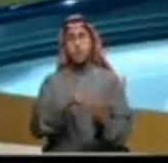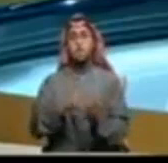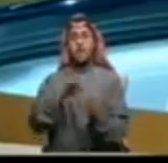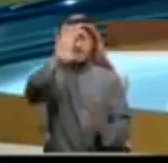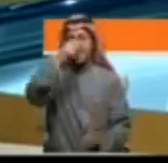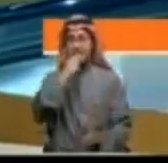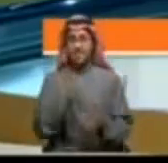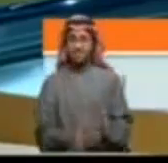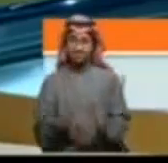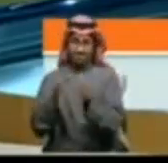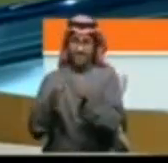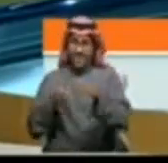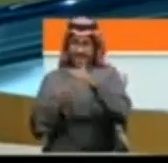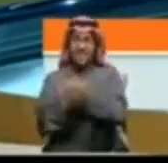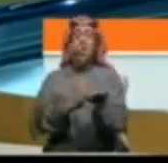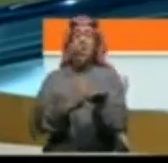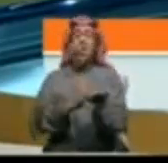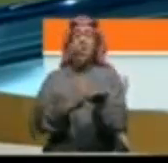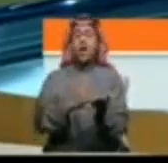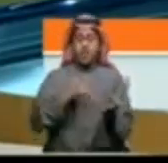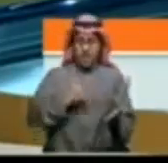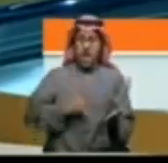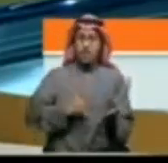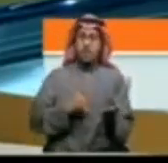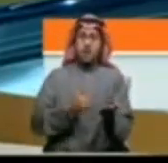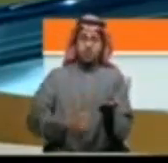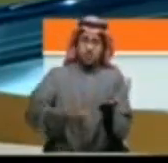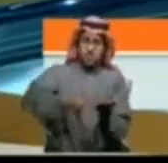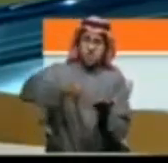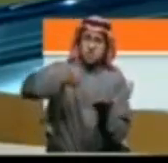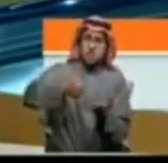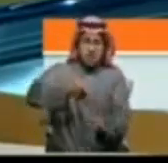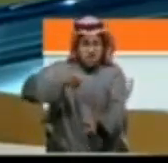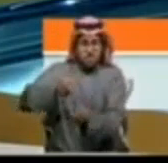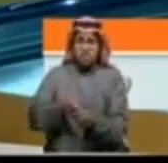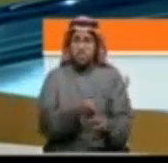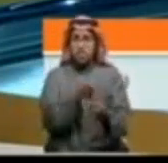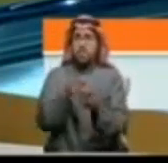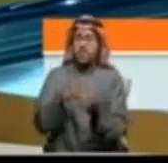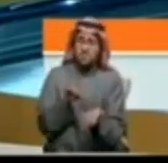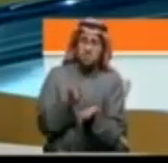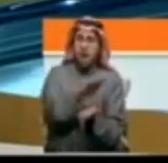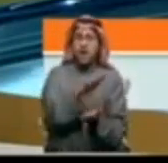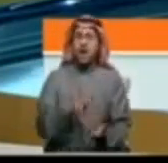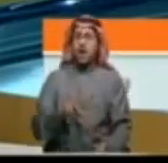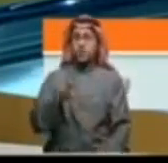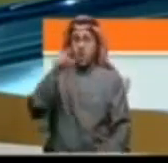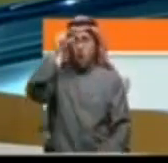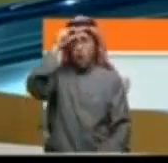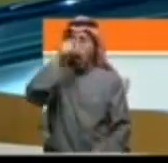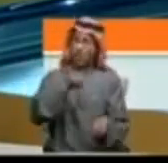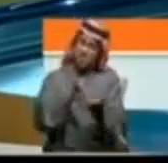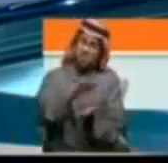وفي الداخل اليمني، تمكنت القوات الحكومية من تحرير مساحات واسعة في محافظة جوف من